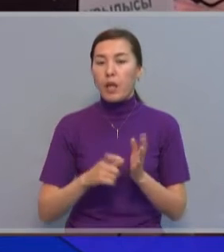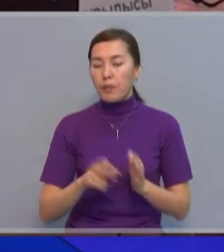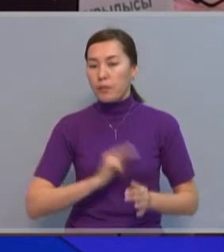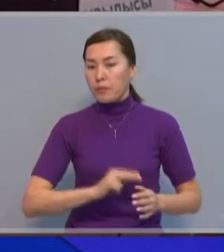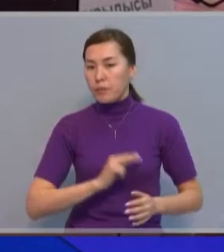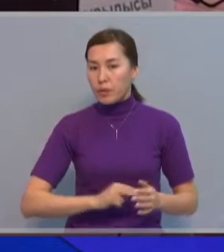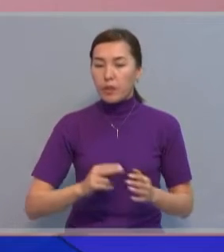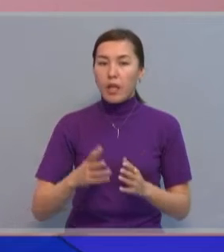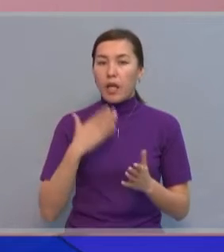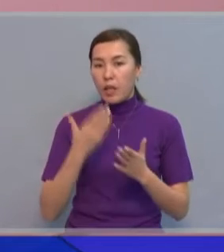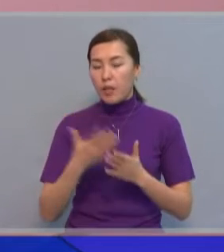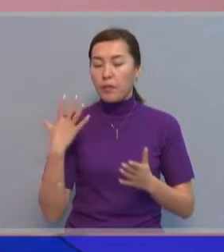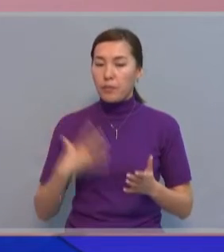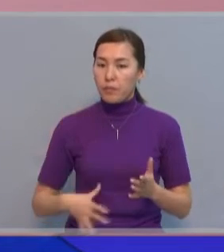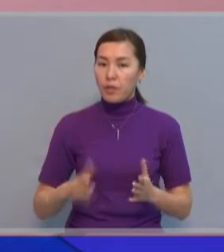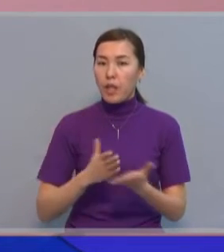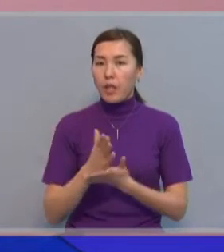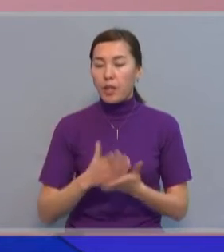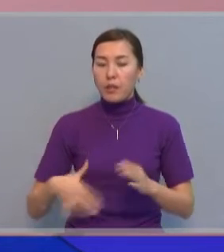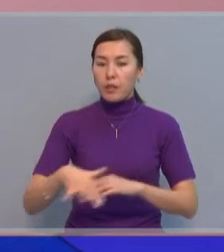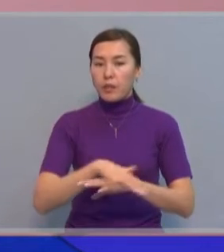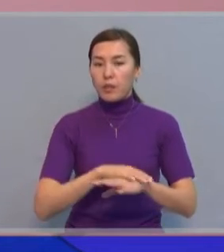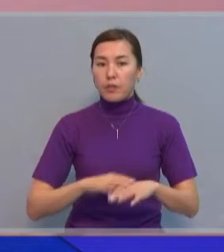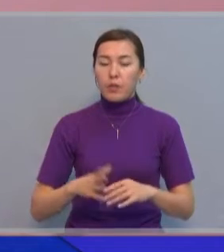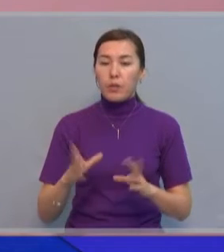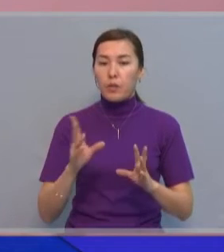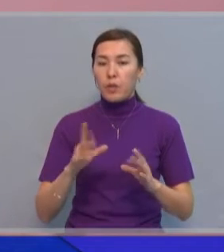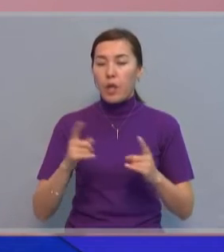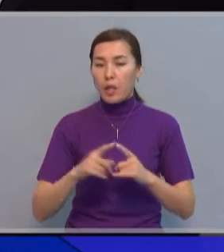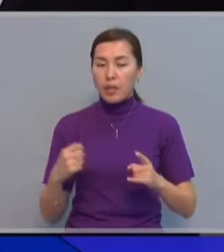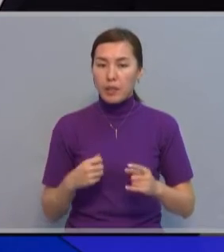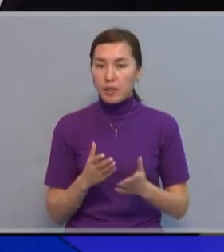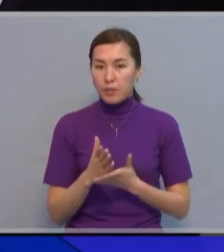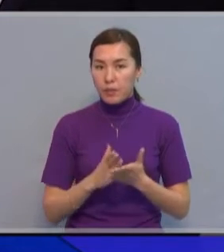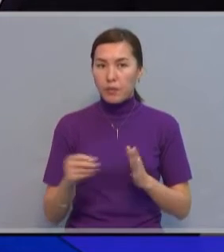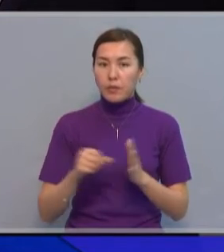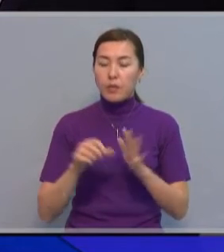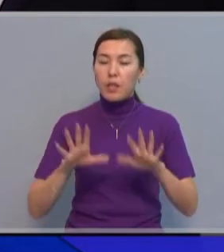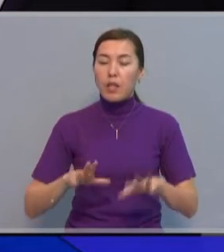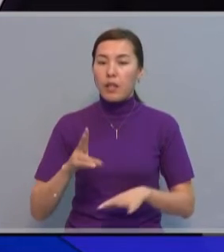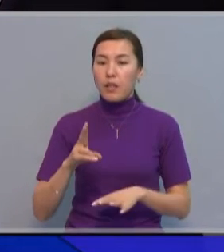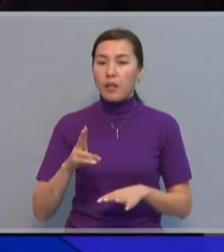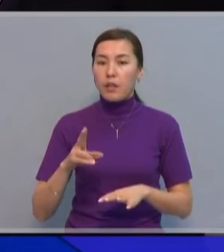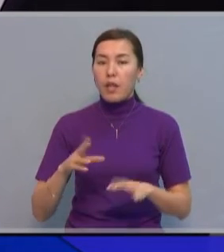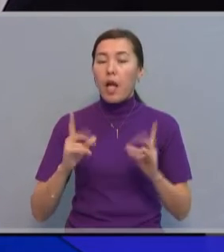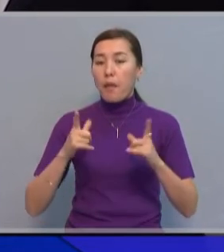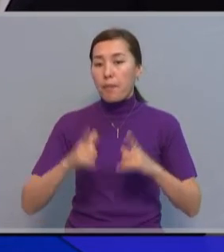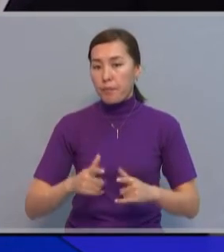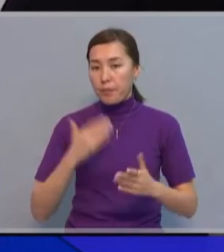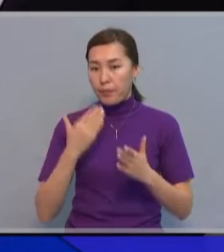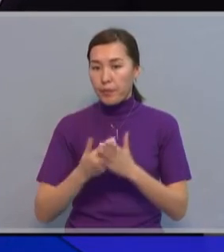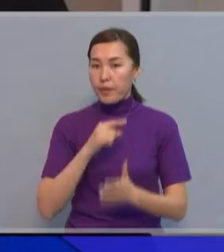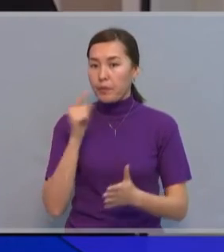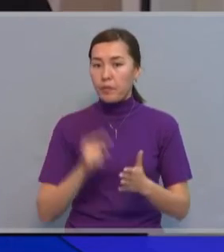работают справочные, залы ожидания и обслуживание населения. Создан уголок самообслуживания и электронного правительства. Поступившие